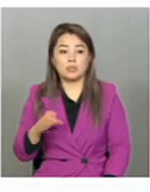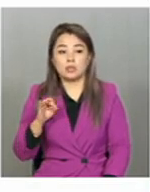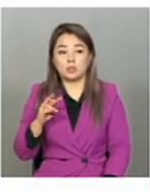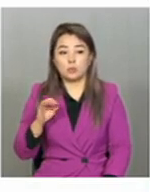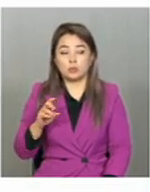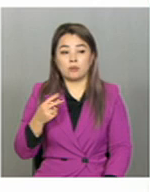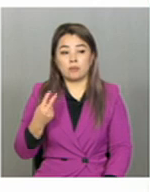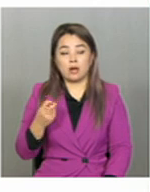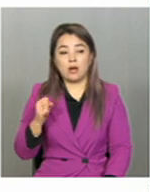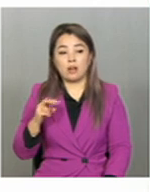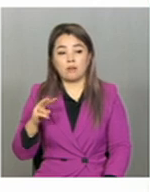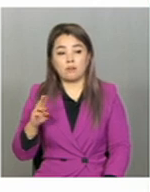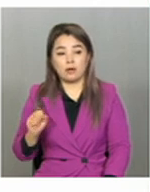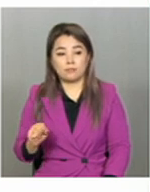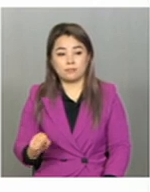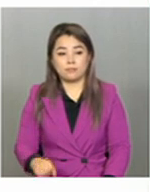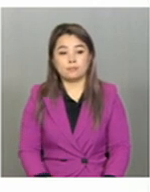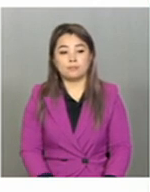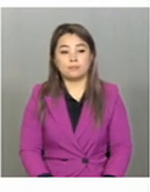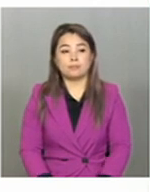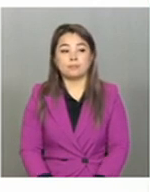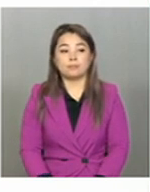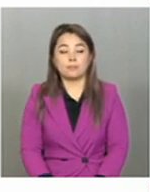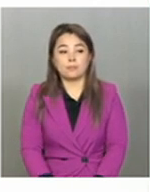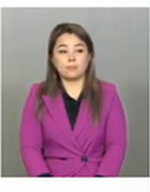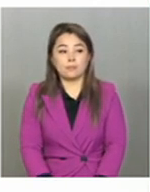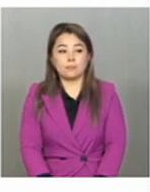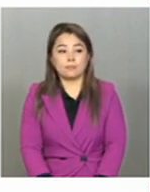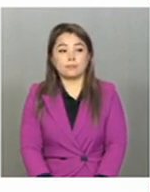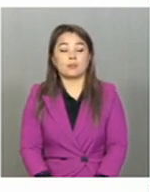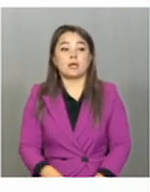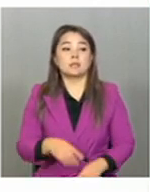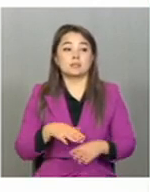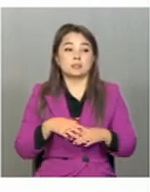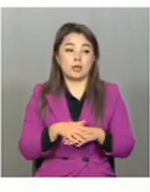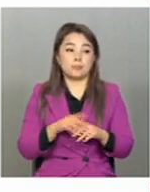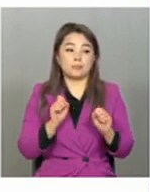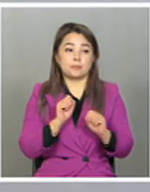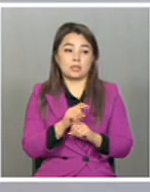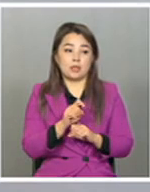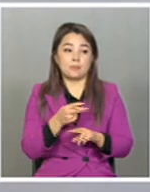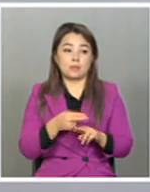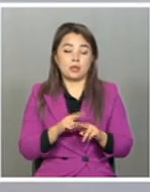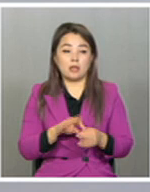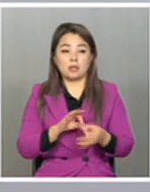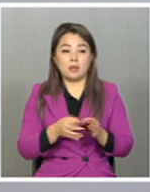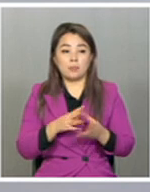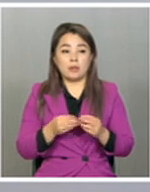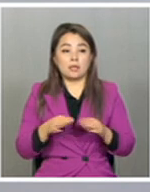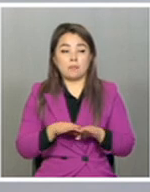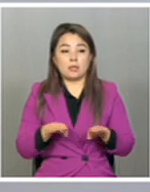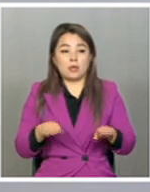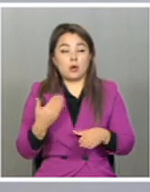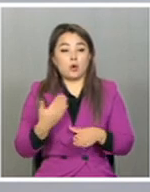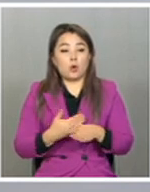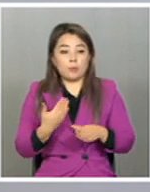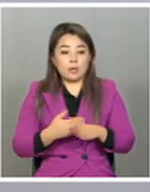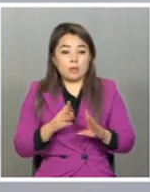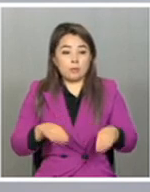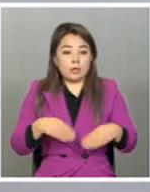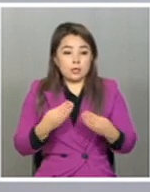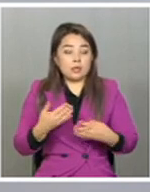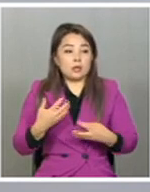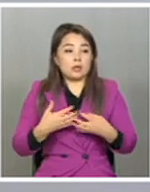тең? Синус квадрат альфаға тең. Келесі тапсырма. Негізгі тригонометриялық тепе-теңдіктердің көмегімен берілген